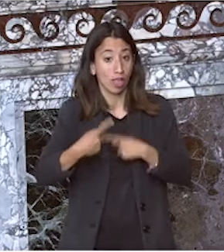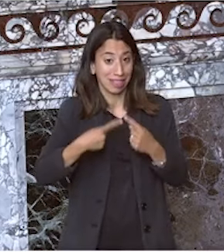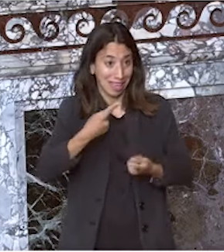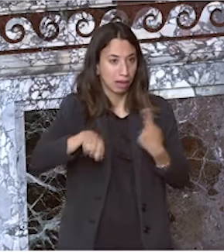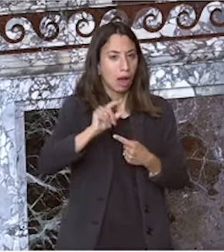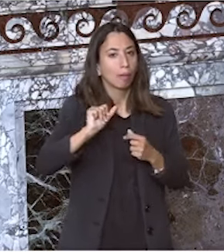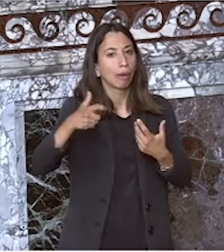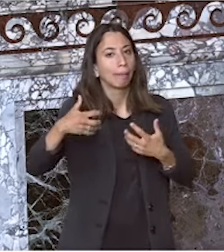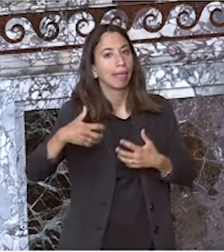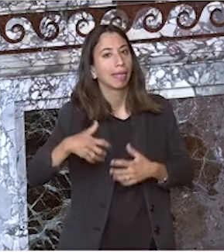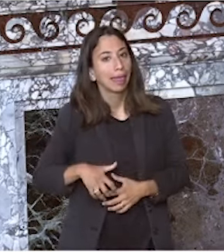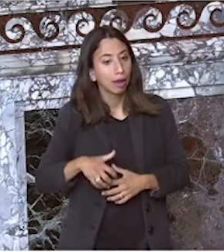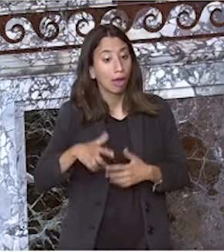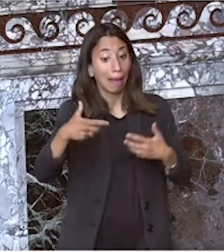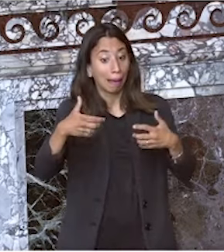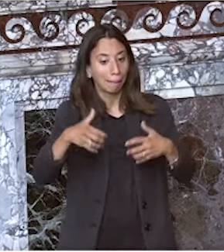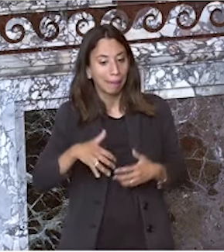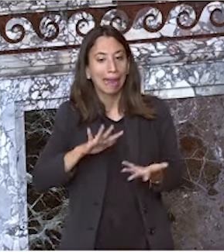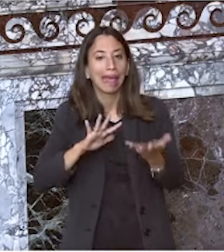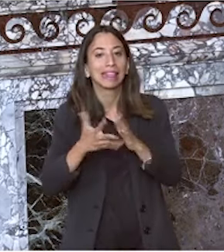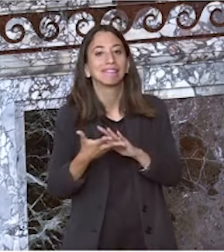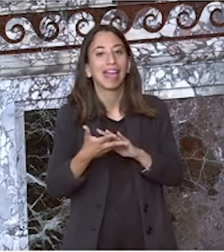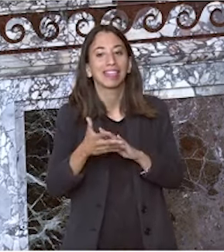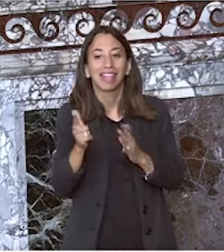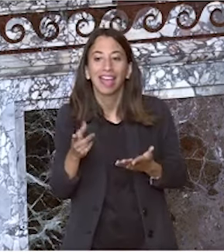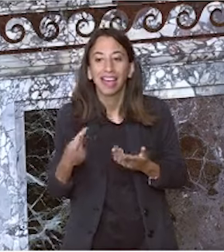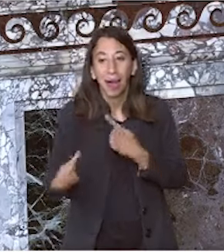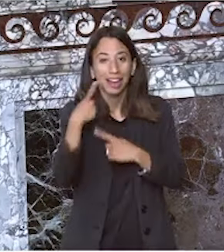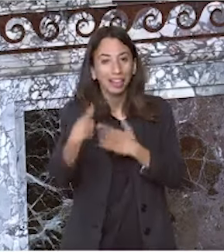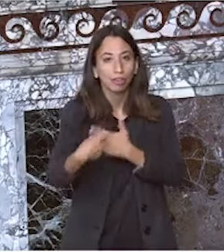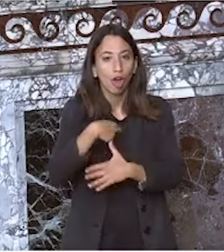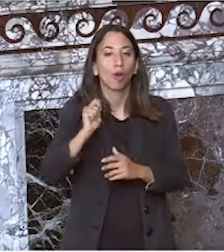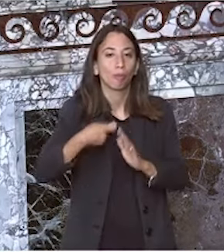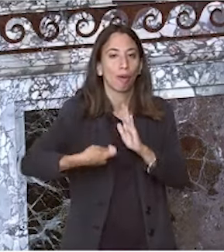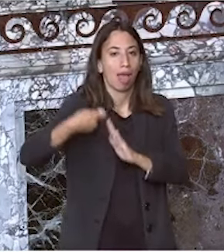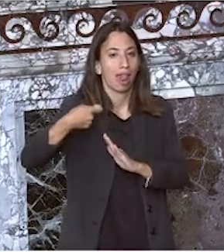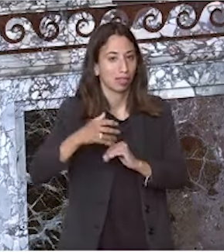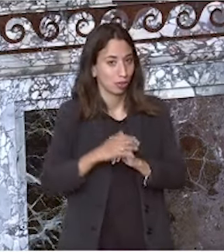ridursi, spingendo al rialzo il costo della raccolta.